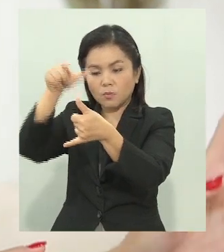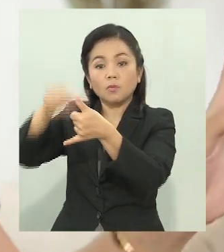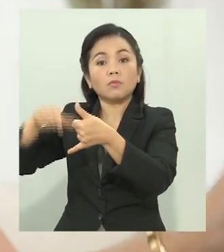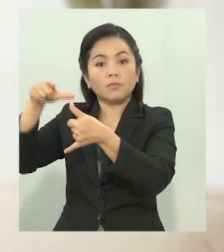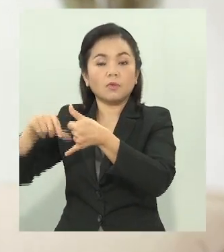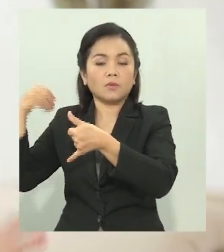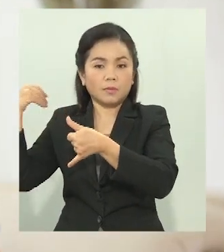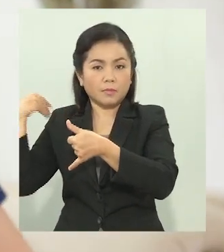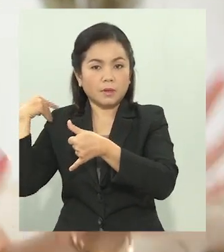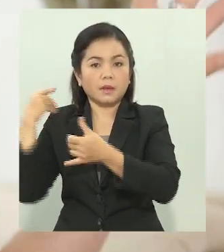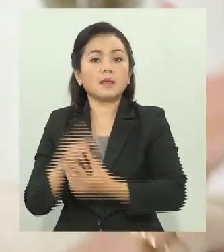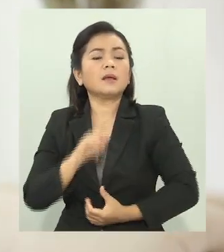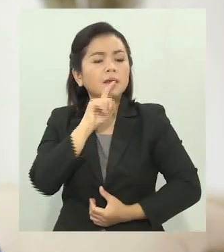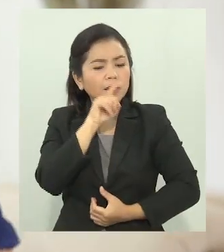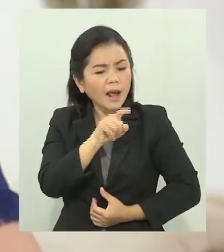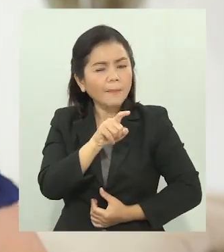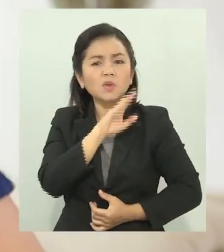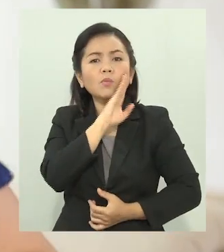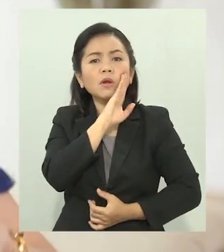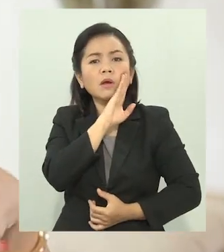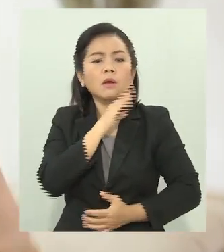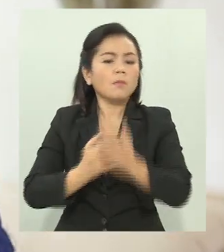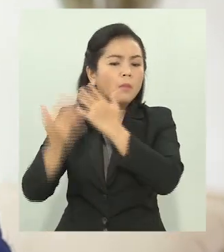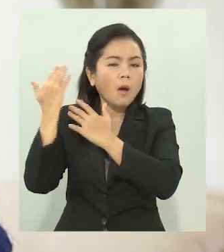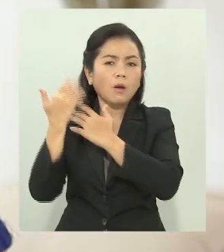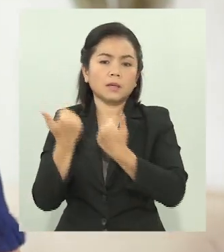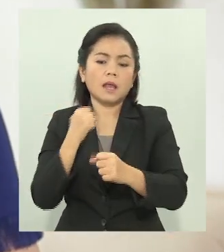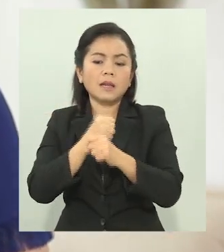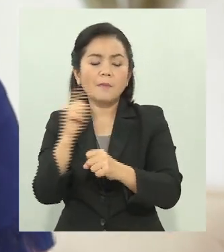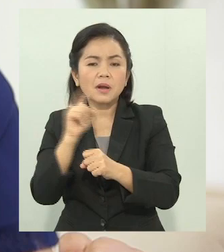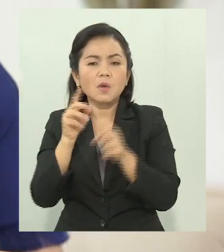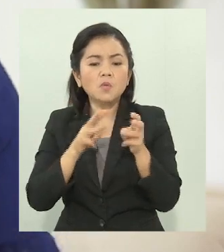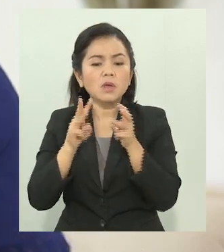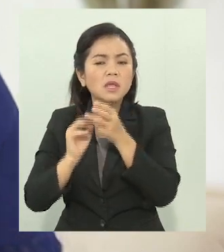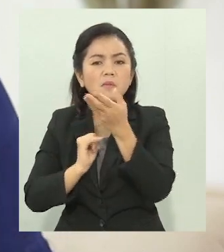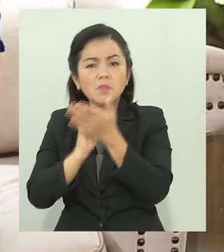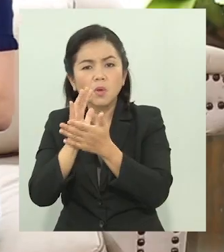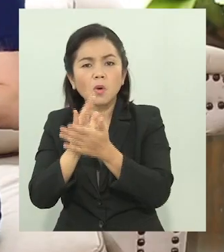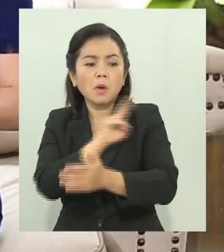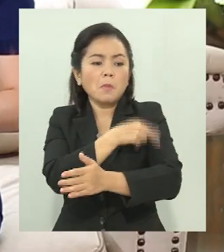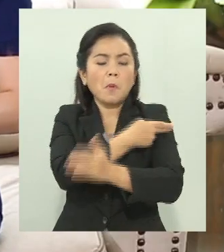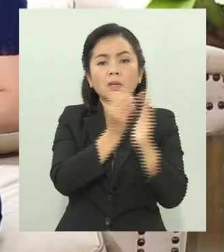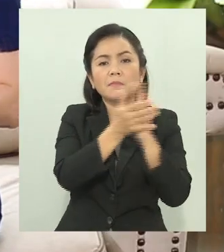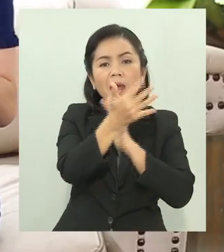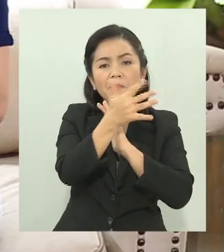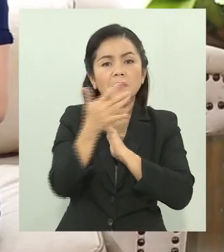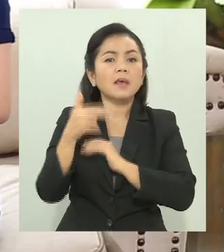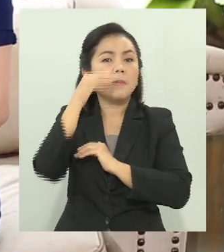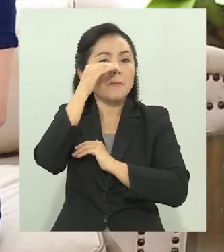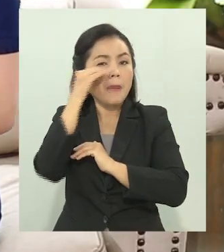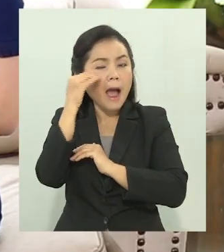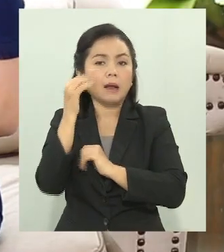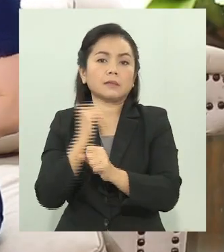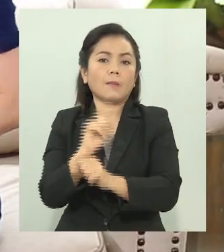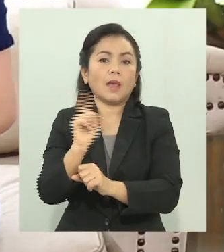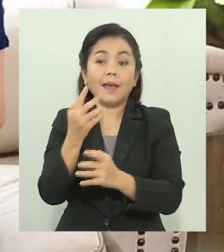ทำอาจจะไม่ได้ทำอย่างถูกวิธีมาหรือไม่ได้ไปทำในที่ที่แบบเชื่อถือได้จริงๆอะไรอย่างเงี้ยนะคะผู้คนไทยเนาะ